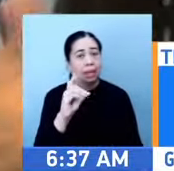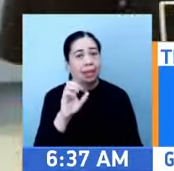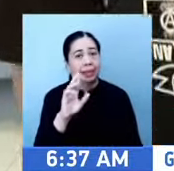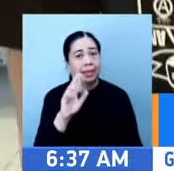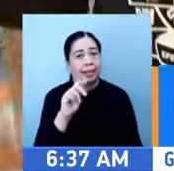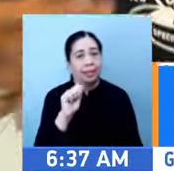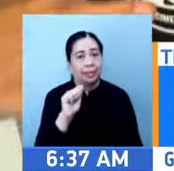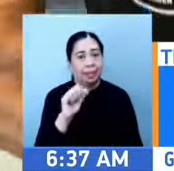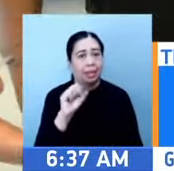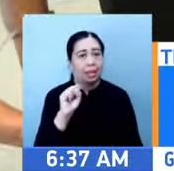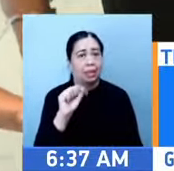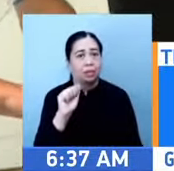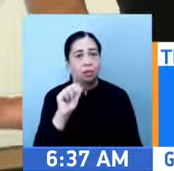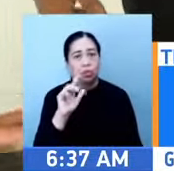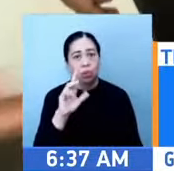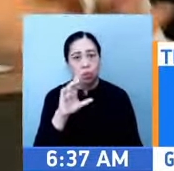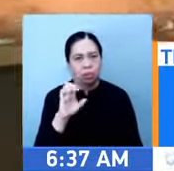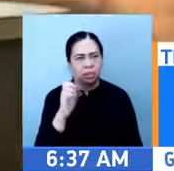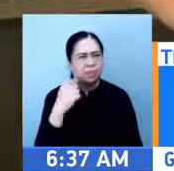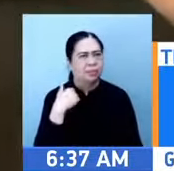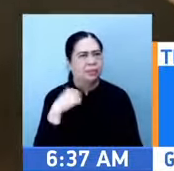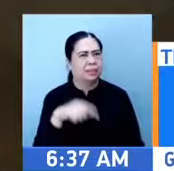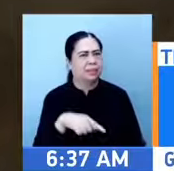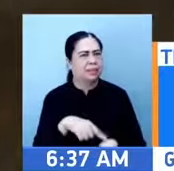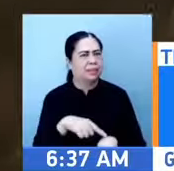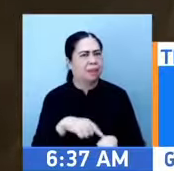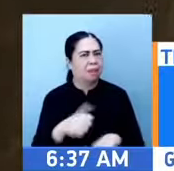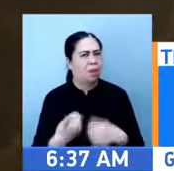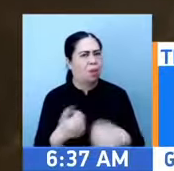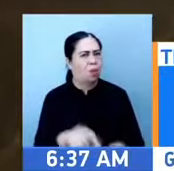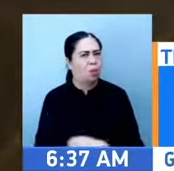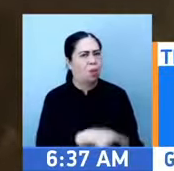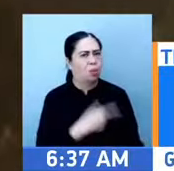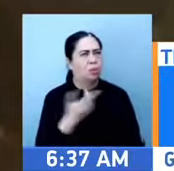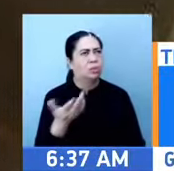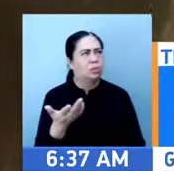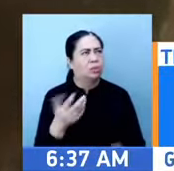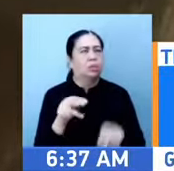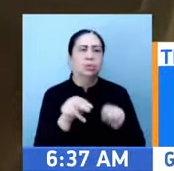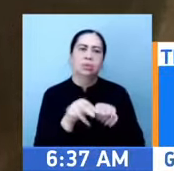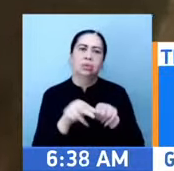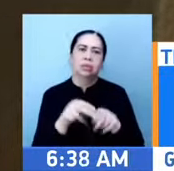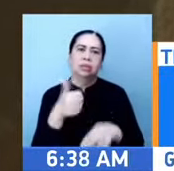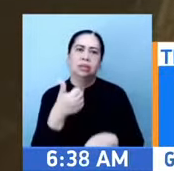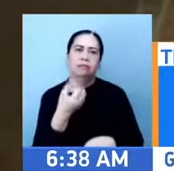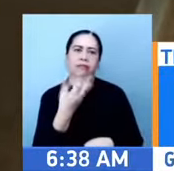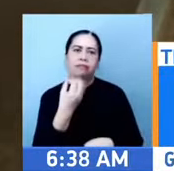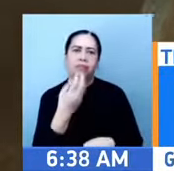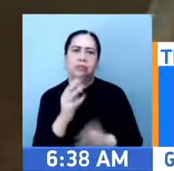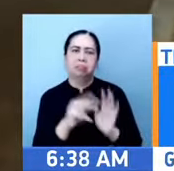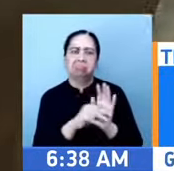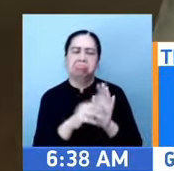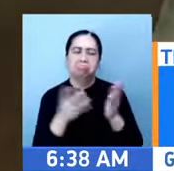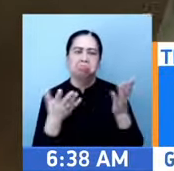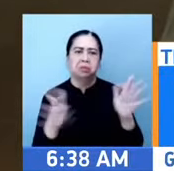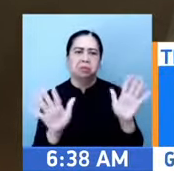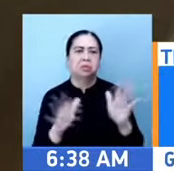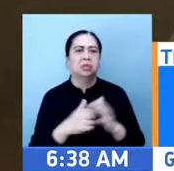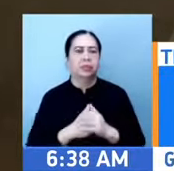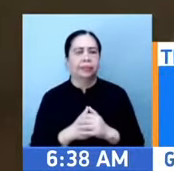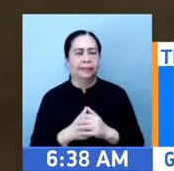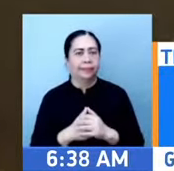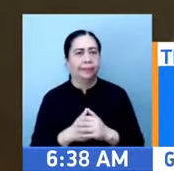syempre sir, may cooking time yan. Normally, gaano po katagal ito aabutin? Normally, 10 to 15 minutes, okay na yan, Chef. 10 to 15 minutes. So